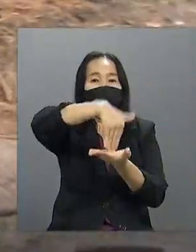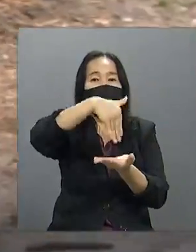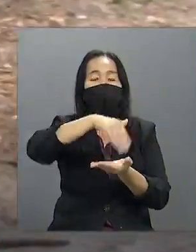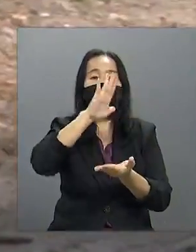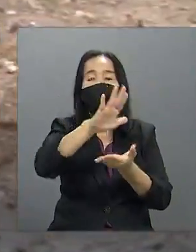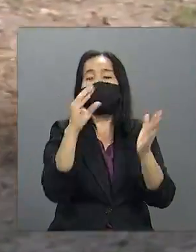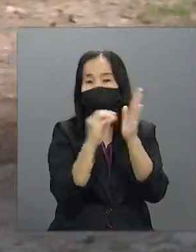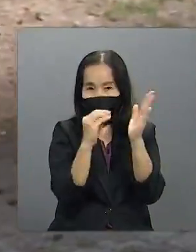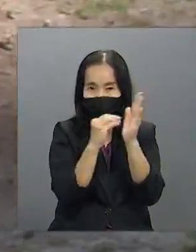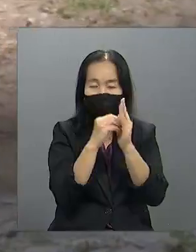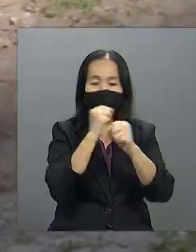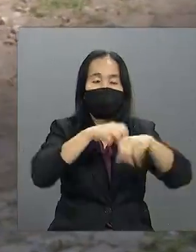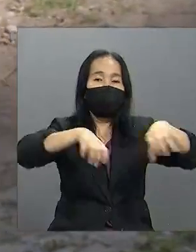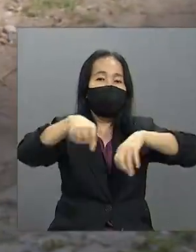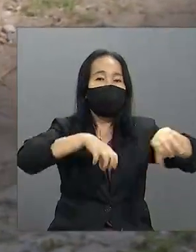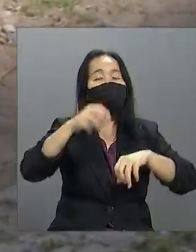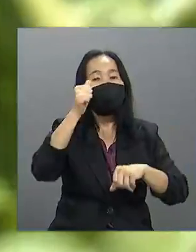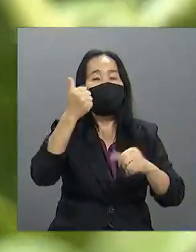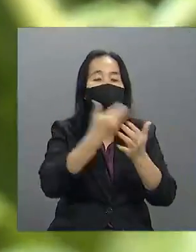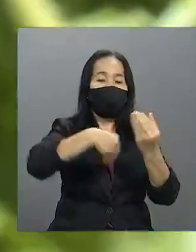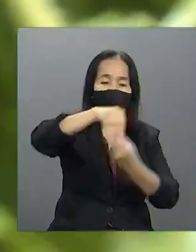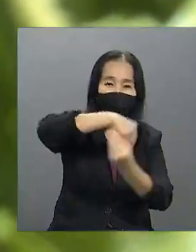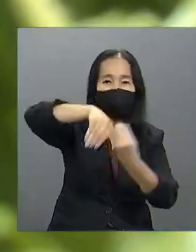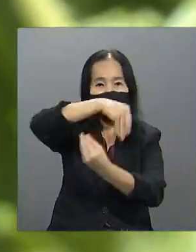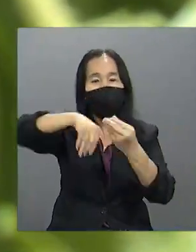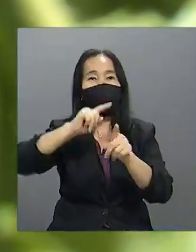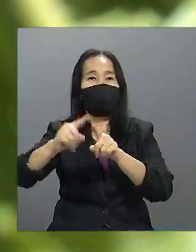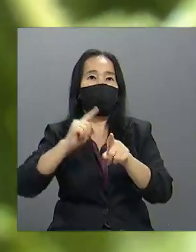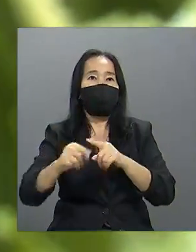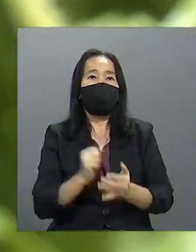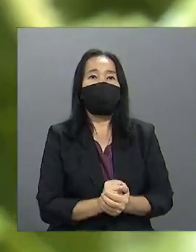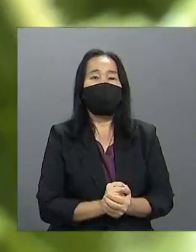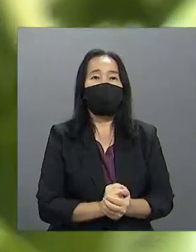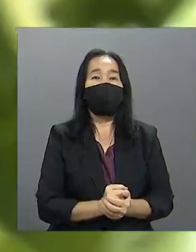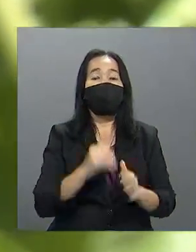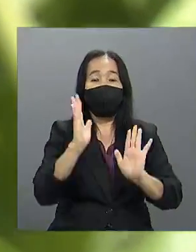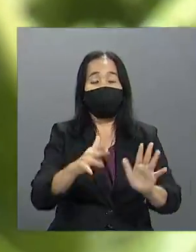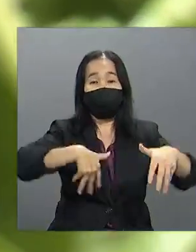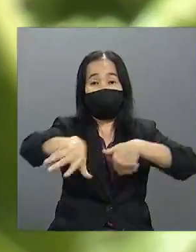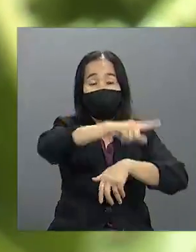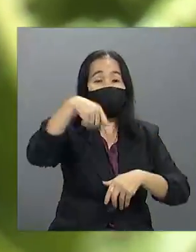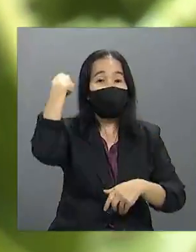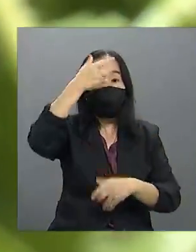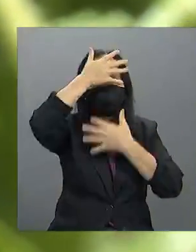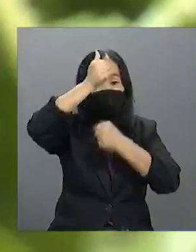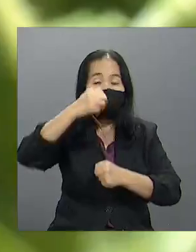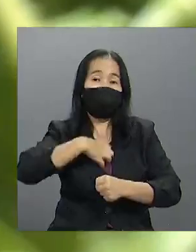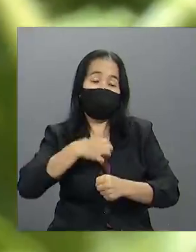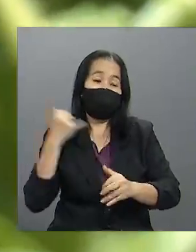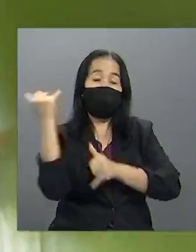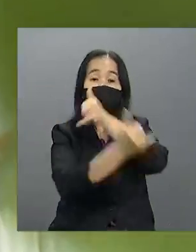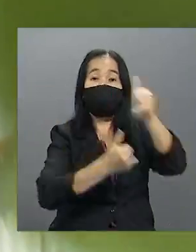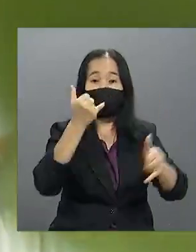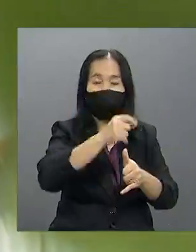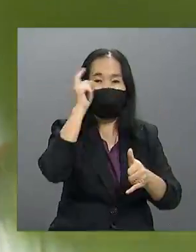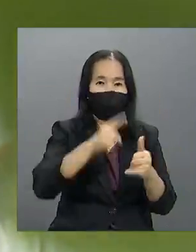ด้วยหลักเศรษฐกิจหมุนเวียนหรือ Circular Economy สำหรับคุณผู้ชมที่สนใจอยากจะมาเยือนสวนผักแห่งนี้เตรียมรอฟังข่าวดีเล